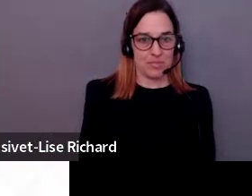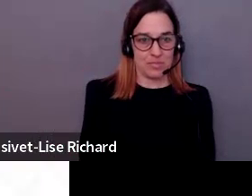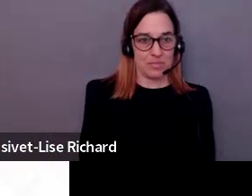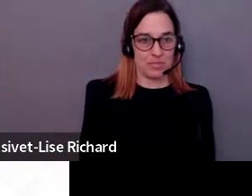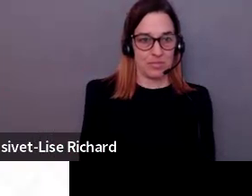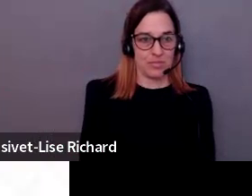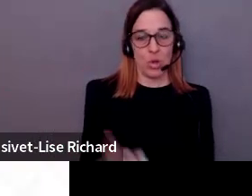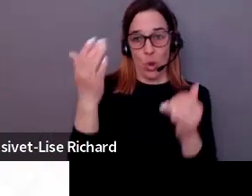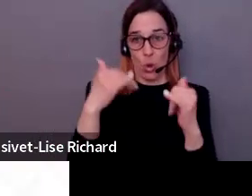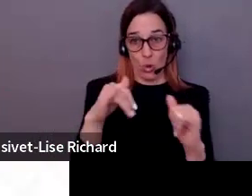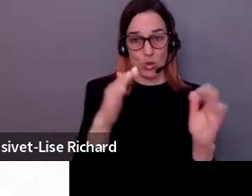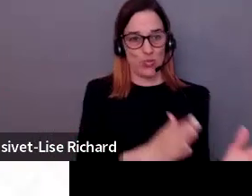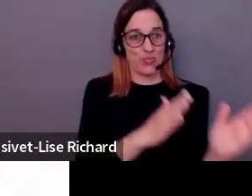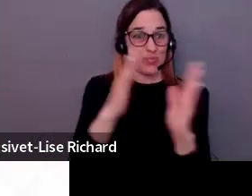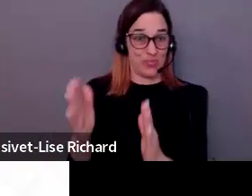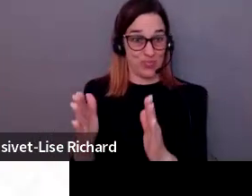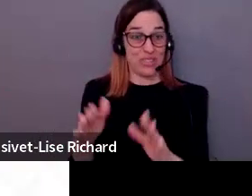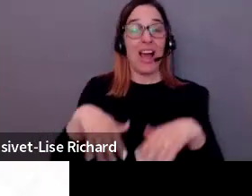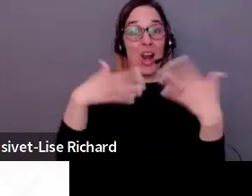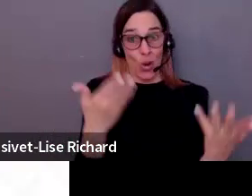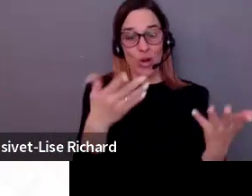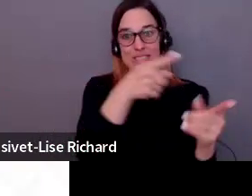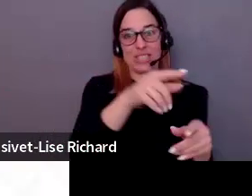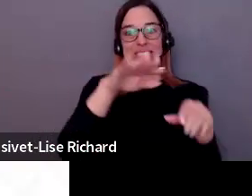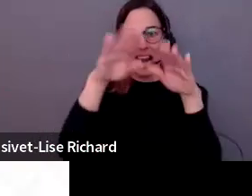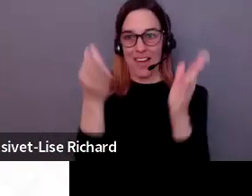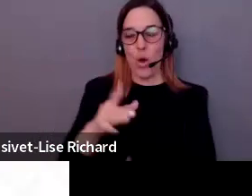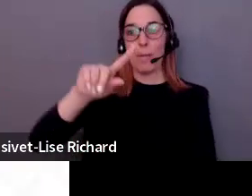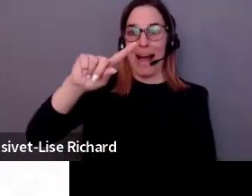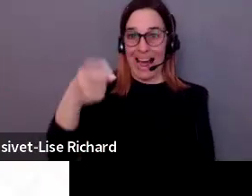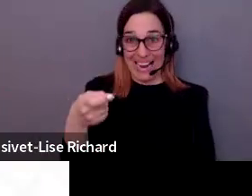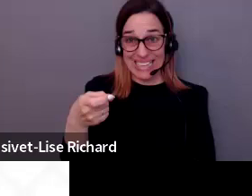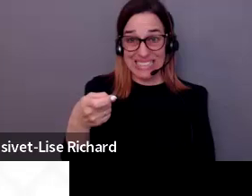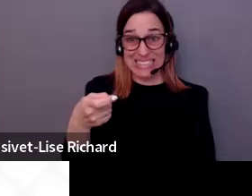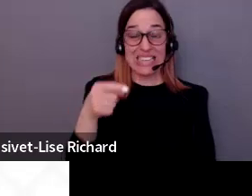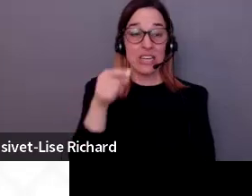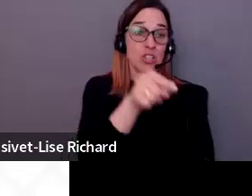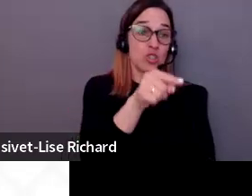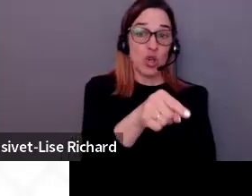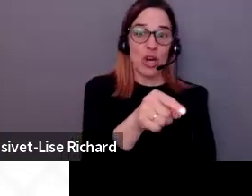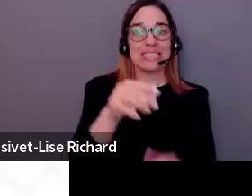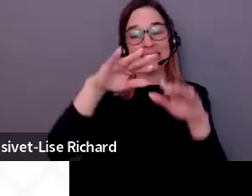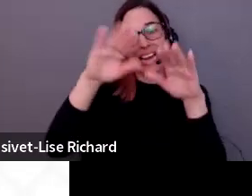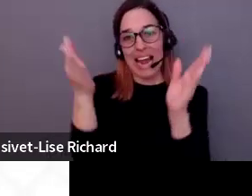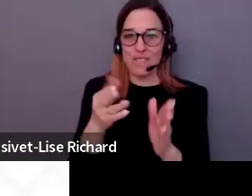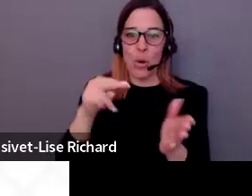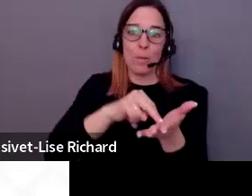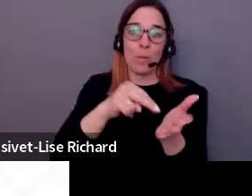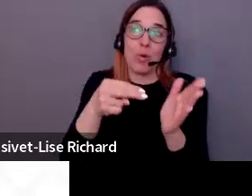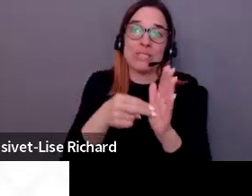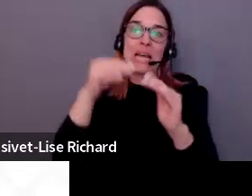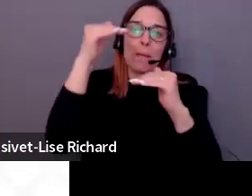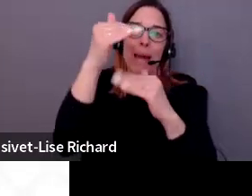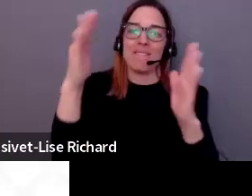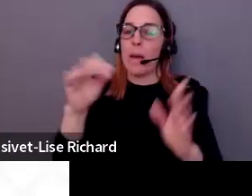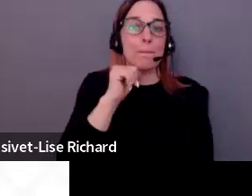On continue. Notre morphologie en X, qui est considérée comme la morphologie parfaite. C'est pas la